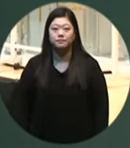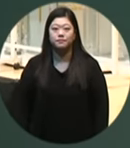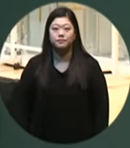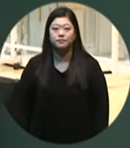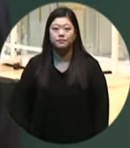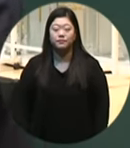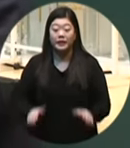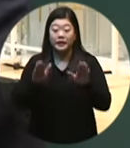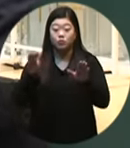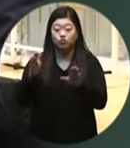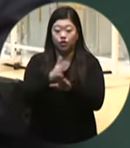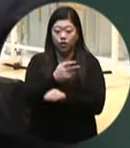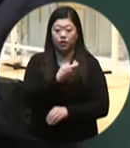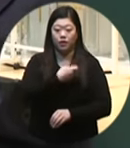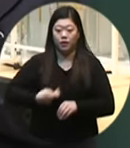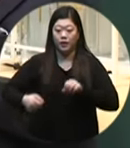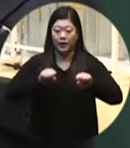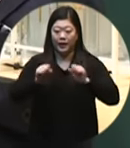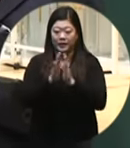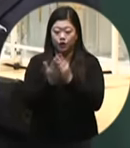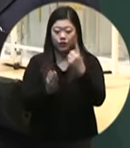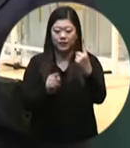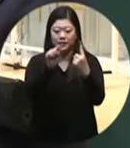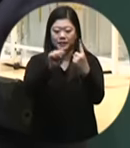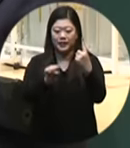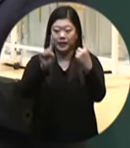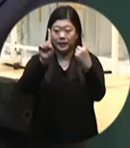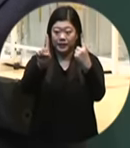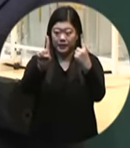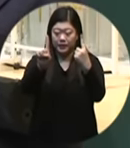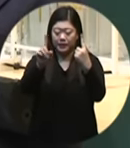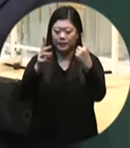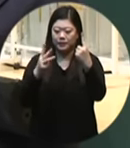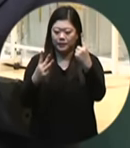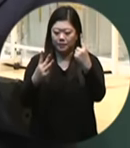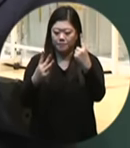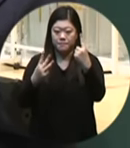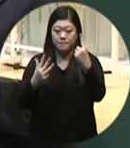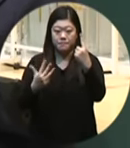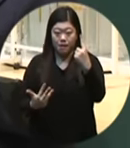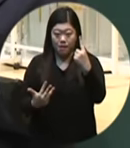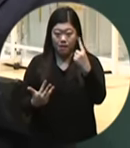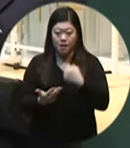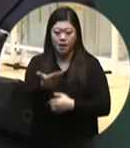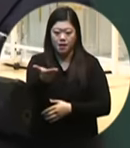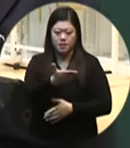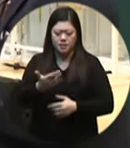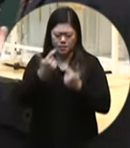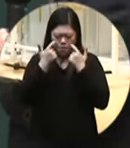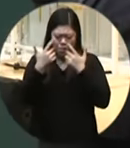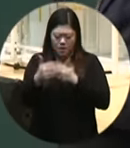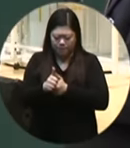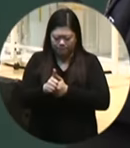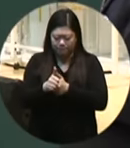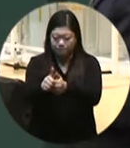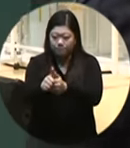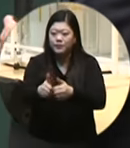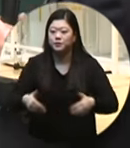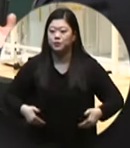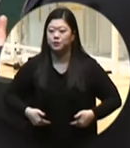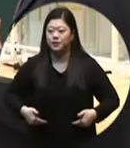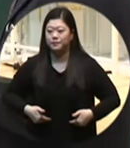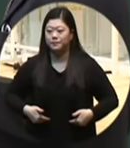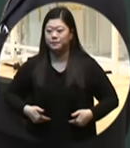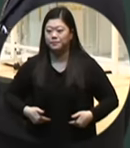사도행전 1장 1절 3절 8절에 흐름을 따라가면 됩니다. From now on, all you need to do is follow the flow of Acts chapter 1, verse